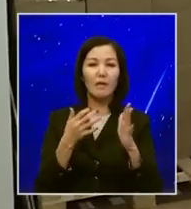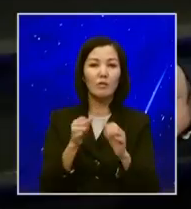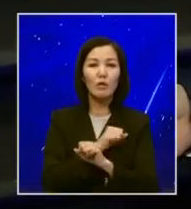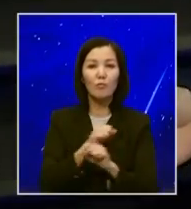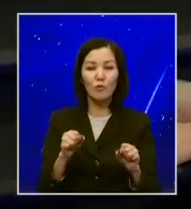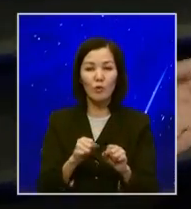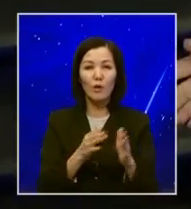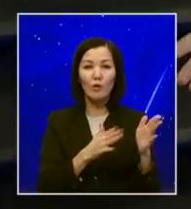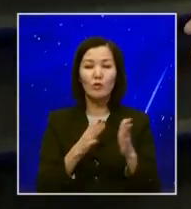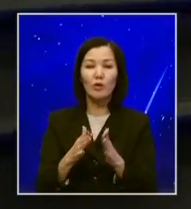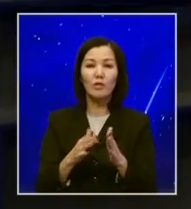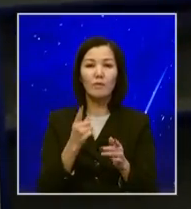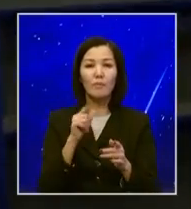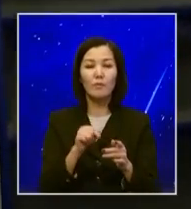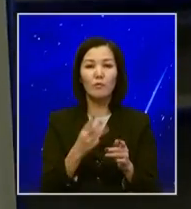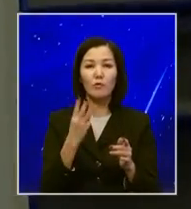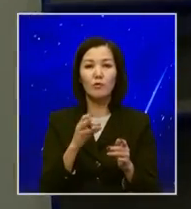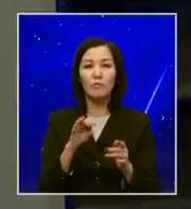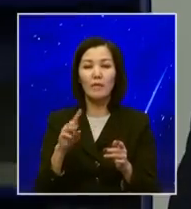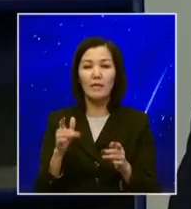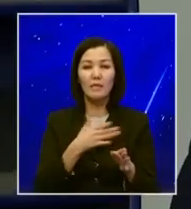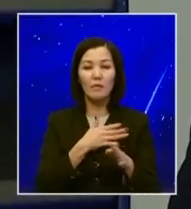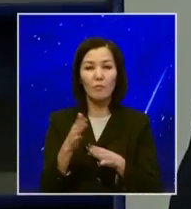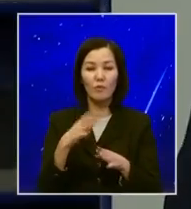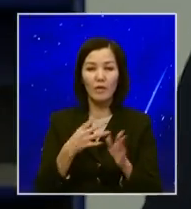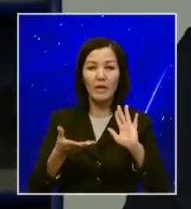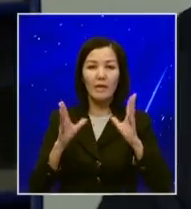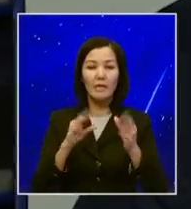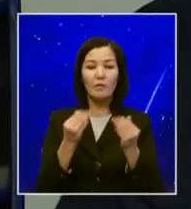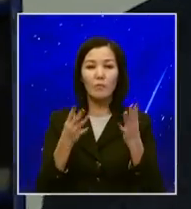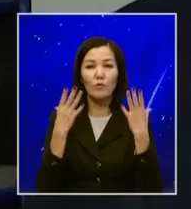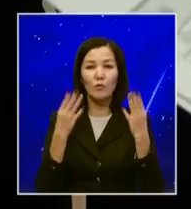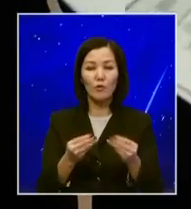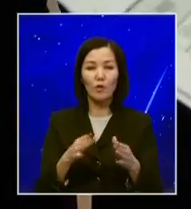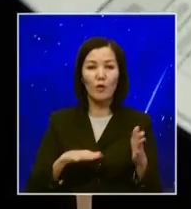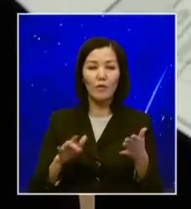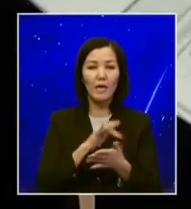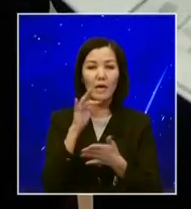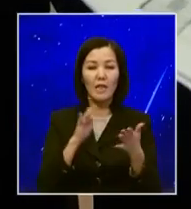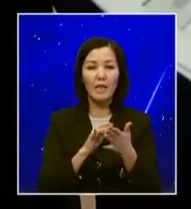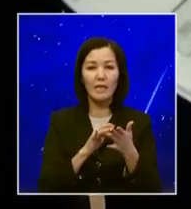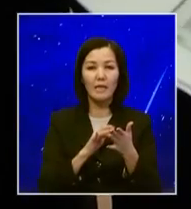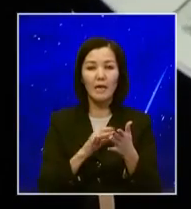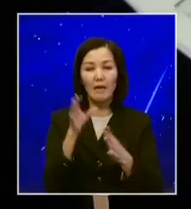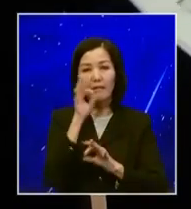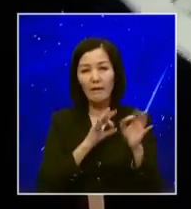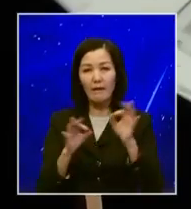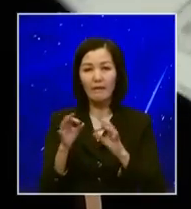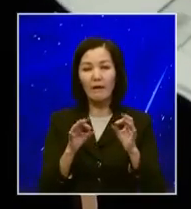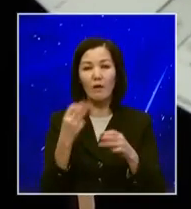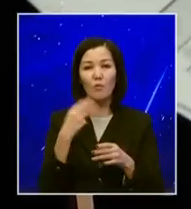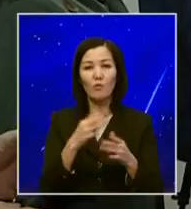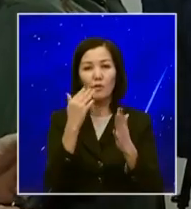облыста тұрақтандыру қорынан 1,3 миллиард теңге бөлінді. Нәтижесінде бүгінгі күні аудан қалалардағы дәріханаларға қажетті 30